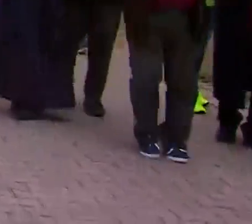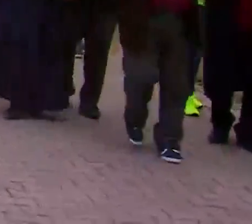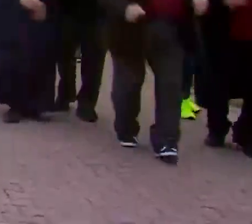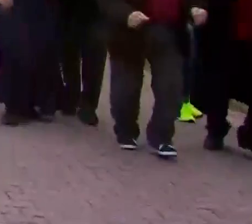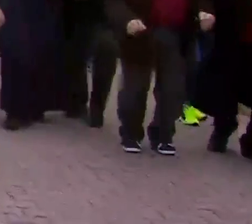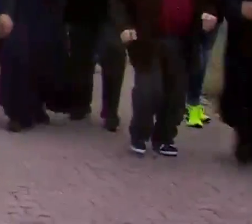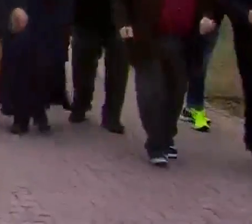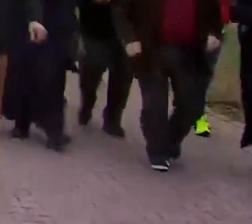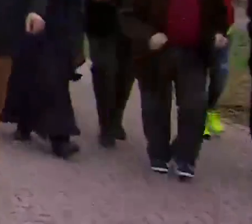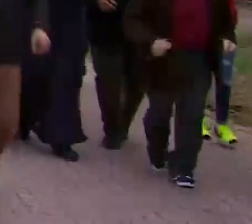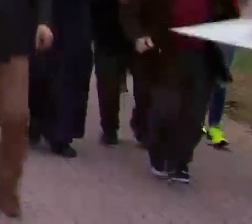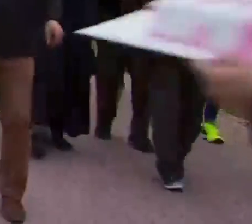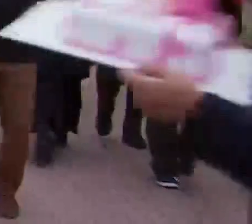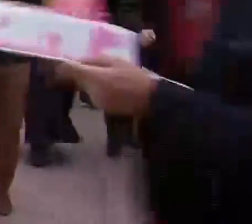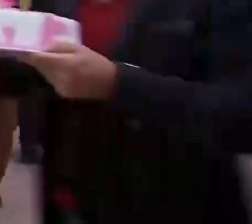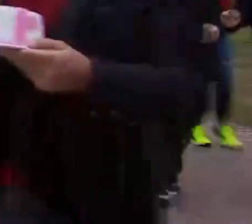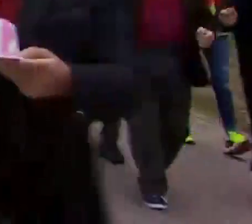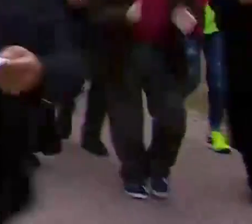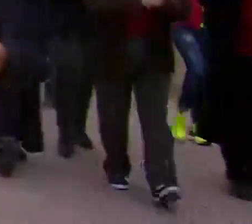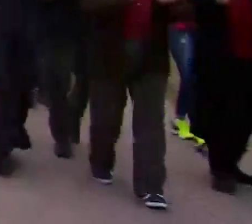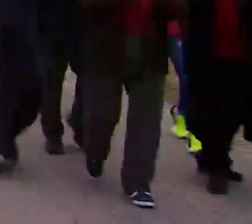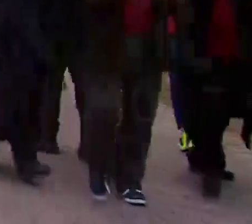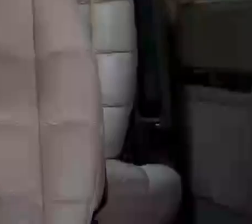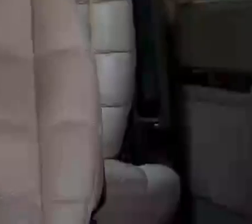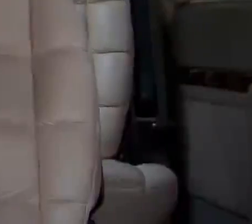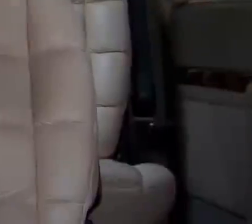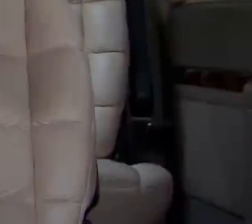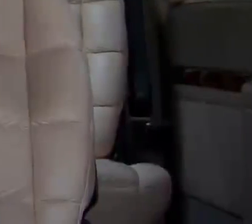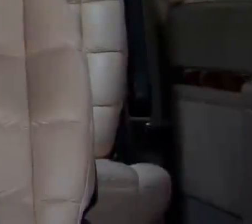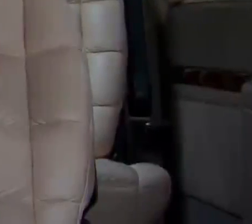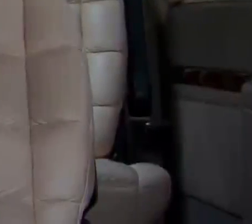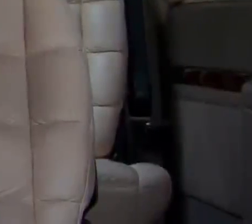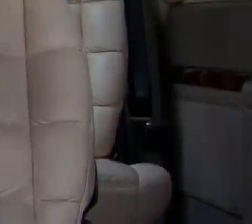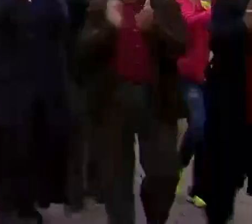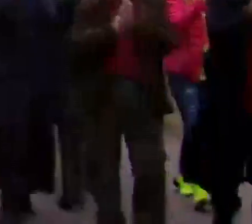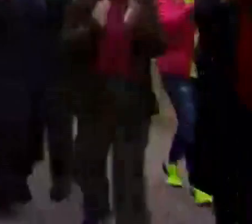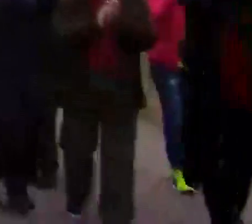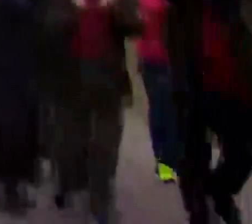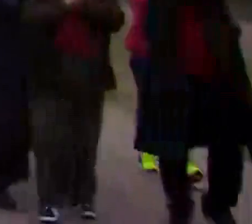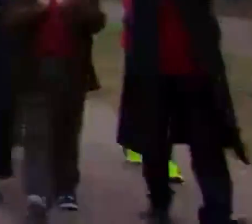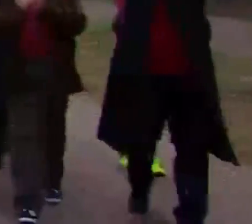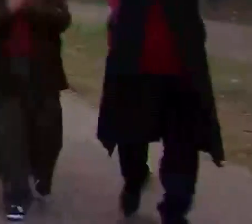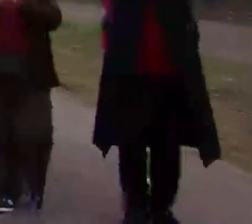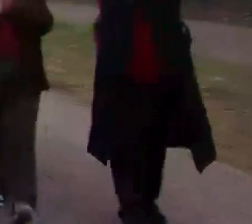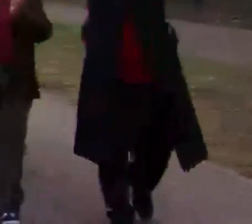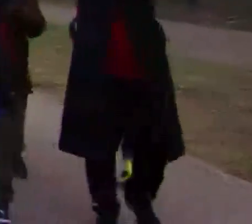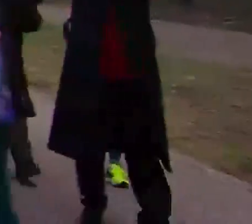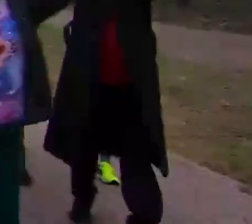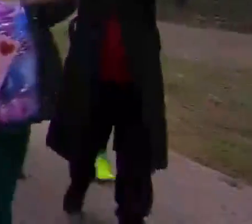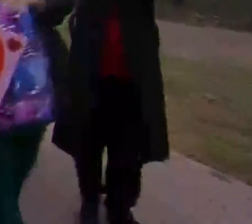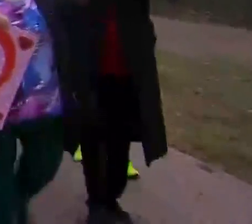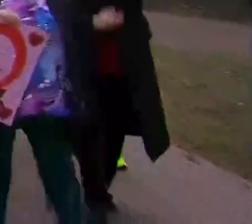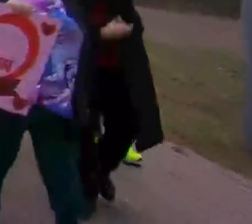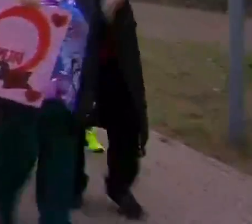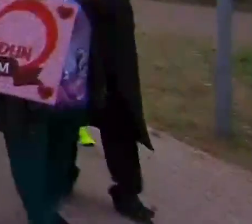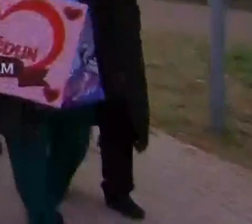kolları iki yana açık, bedenlerini öne doğru eğip kaldırdılar. Alkışlarla Sarp çıktı ortaya, elinde bir pasta, üzerinde birkaç mum.